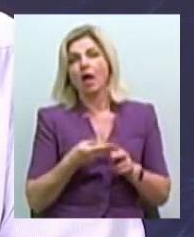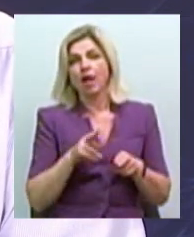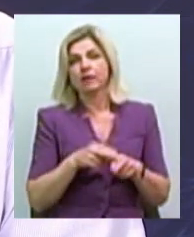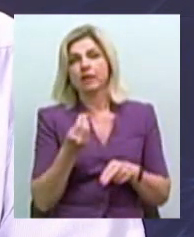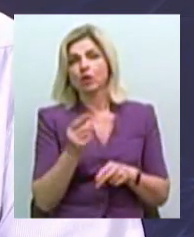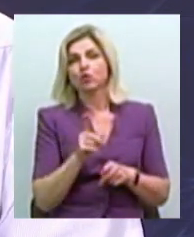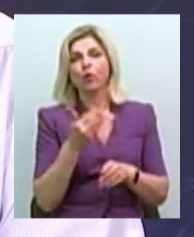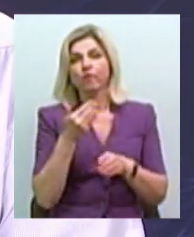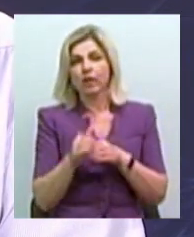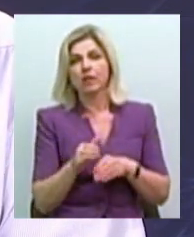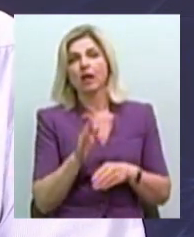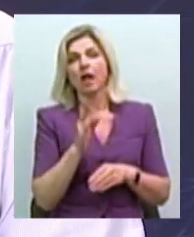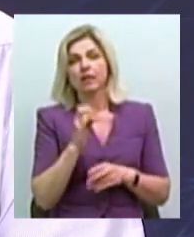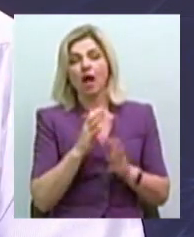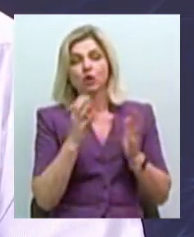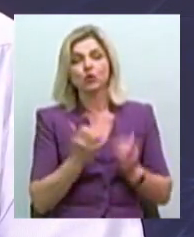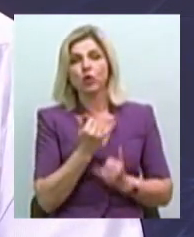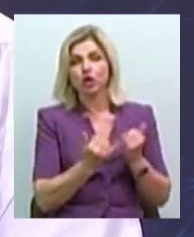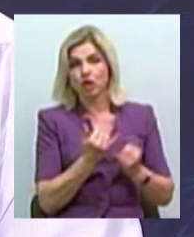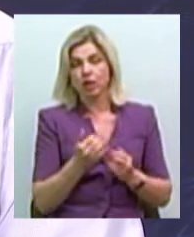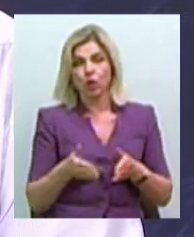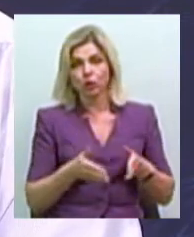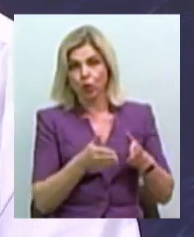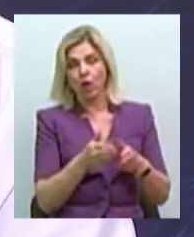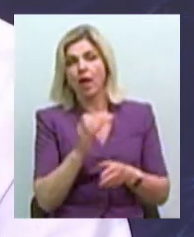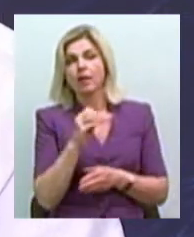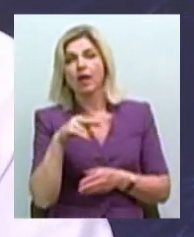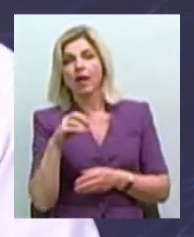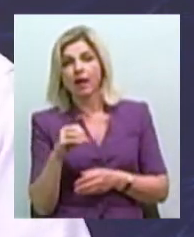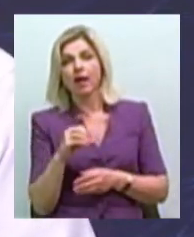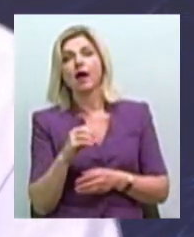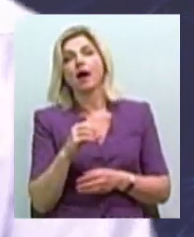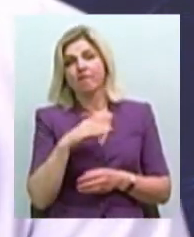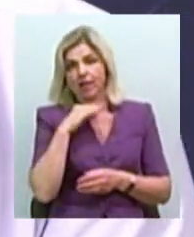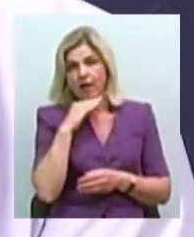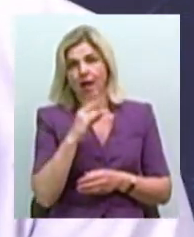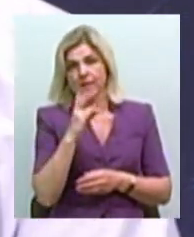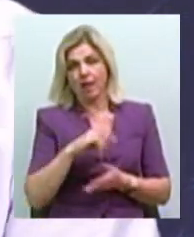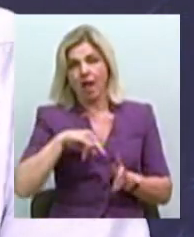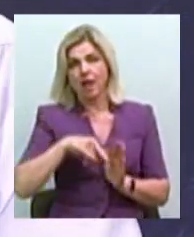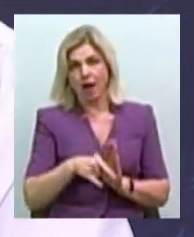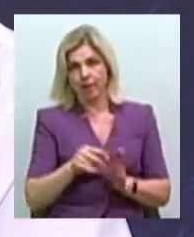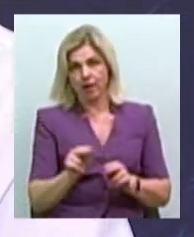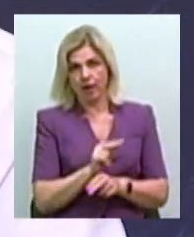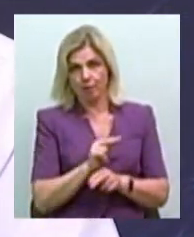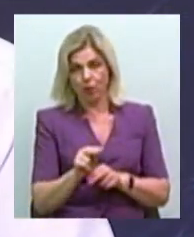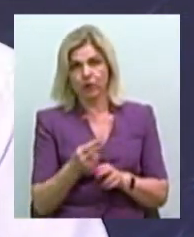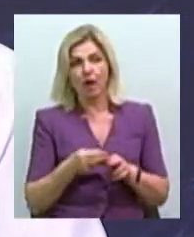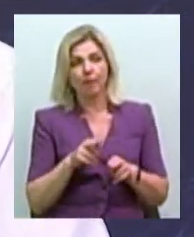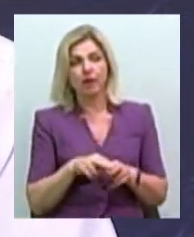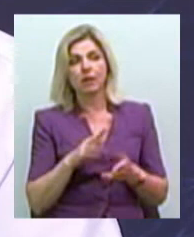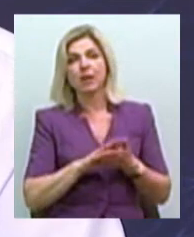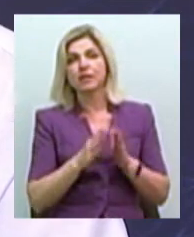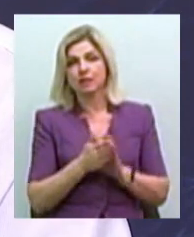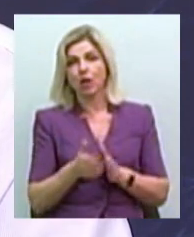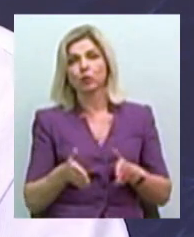выделяются ЭВО «Автодорог» на содержание дорог, хватает еле-еле на эти ямочные ремонты. Поэтому и то не всегда, вы знаете, состояние дорог мы видим